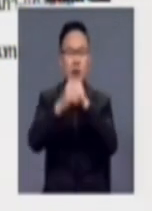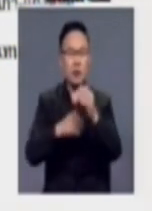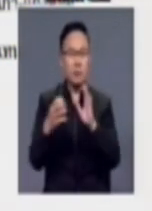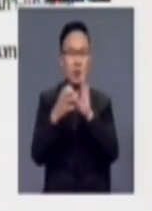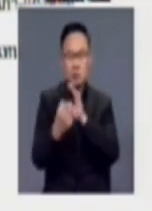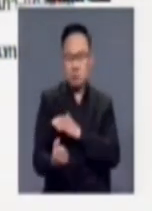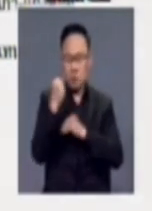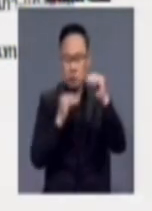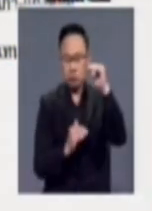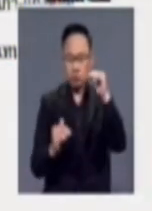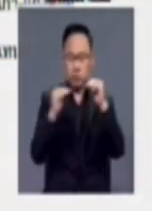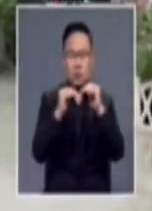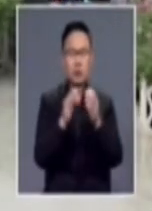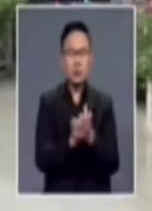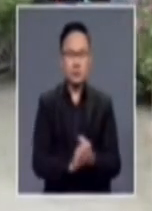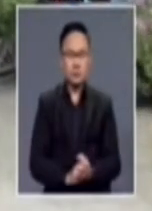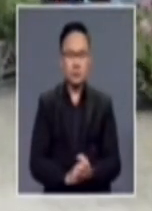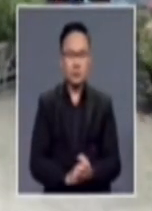ดความเหลื่อมล้ำภายในประเทศ